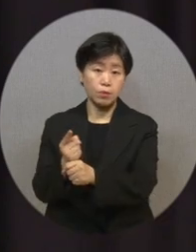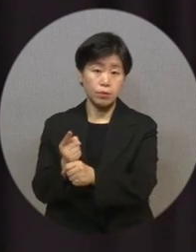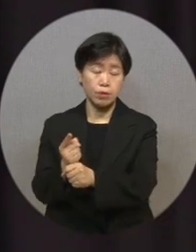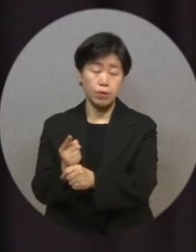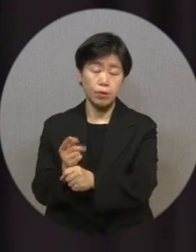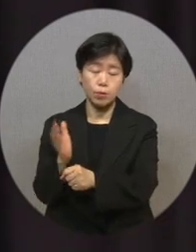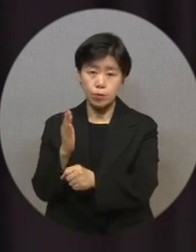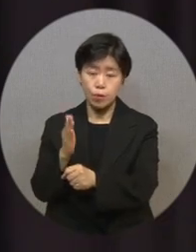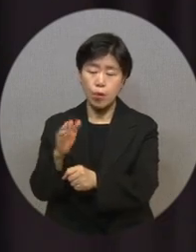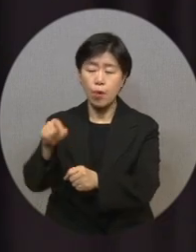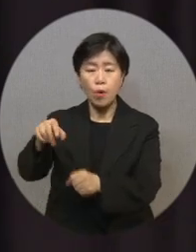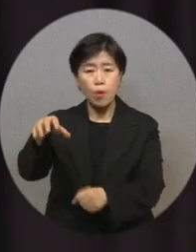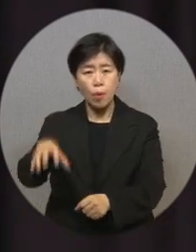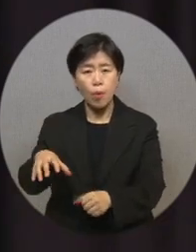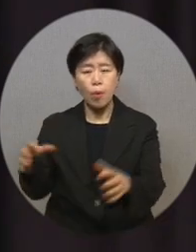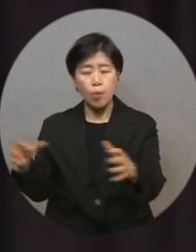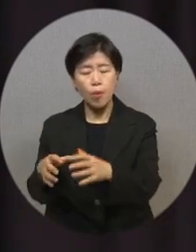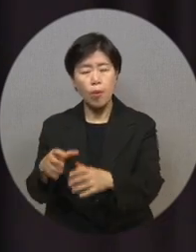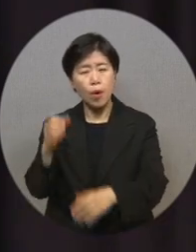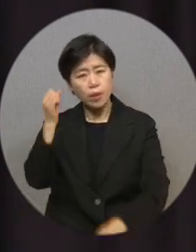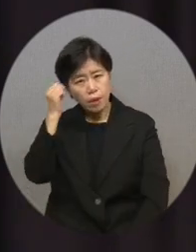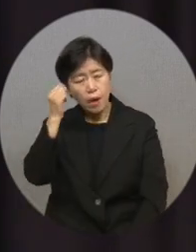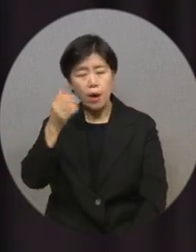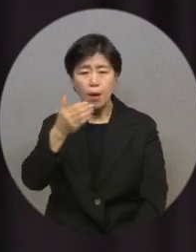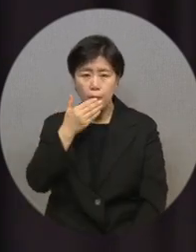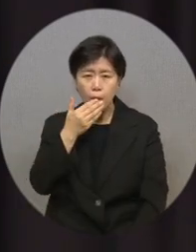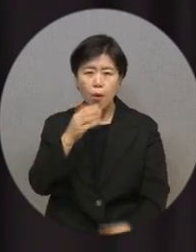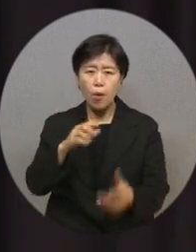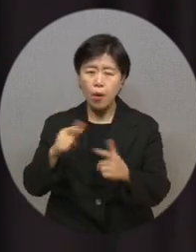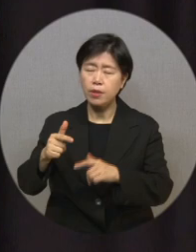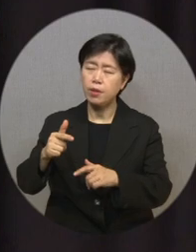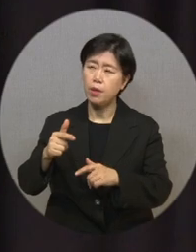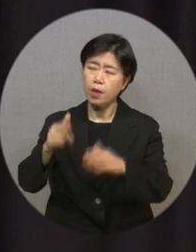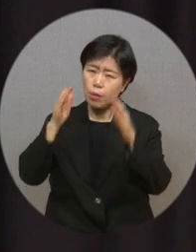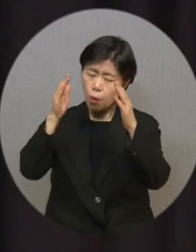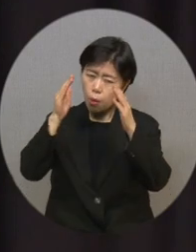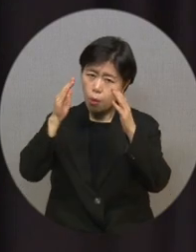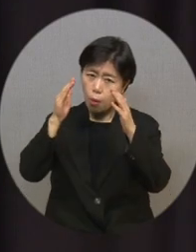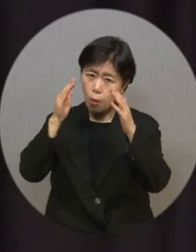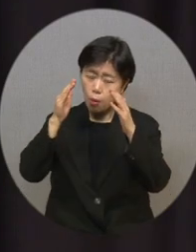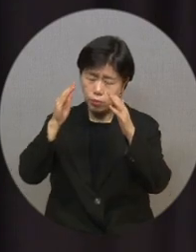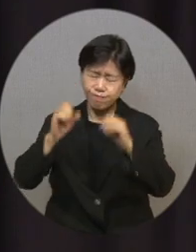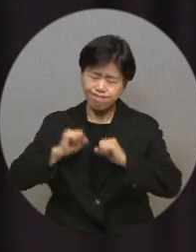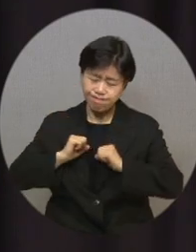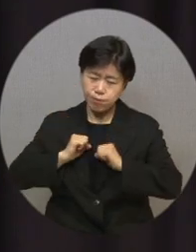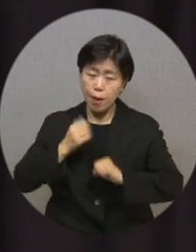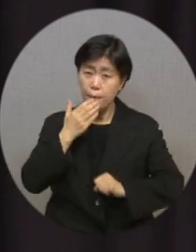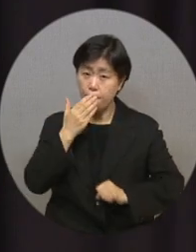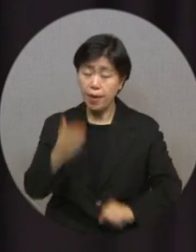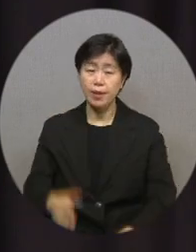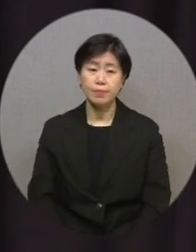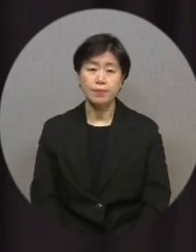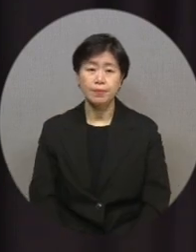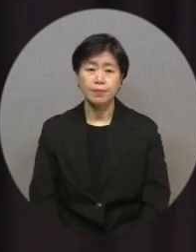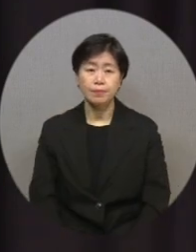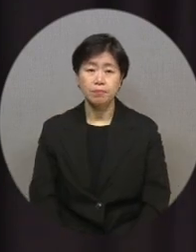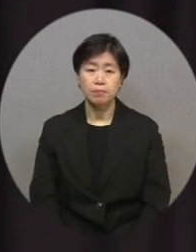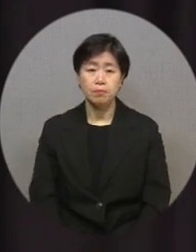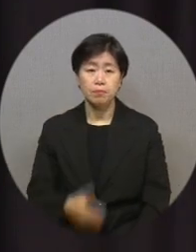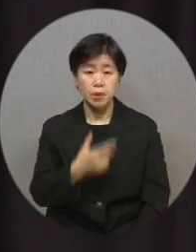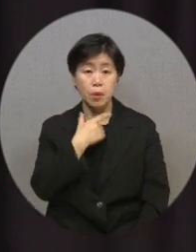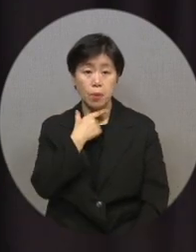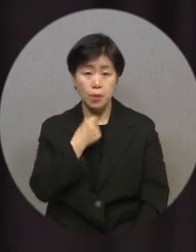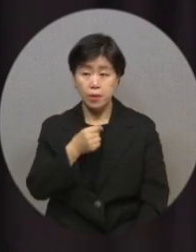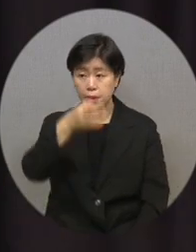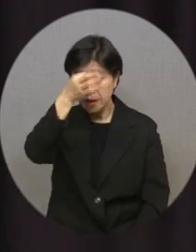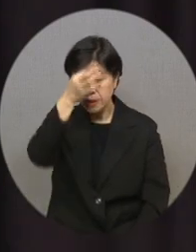거죠 그래서 조금 더 본인들이 어 나은 본인들이 원하고 본인들이 희망하는 쪽으로 가려고 할 때